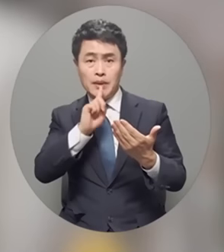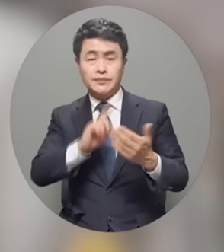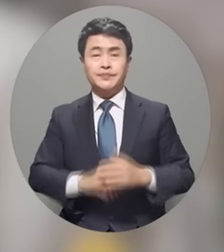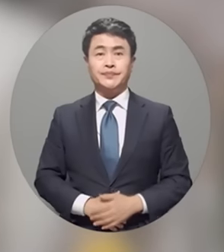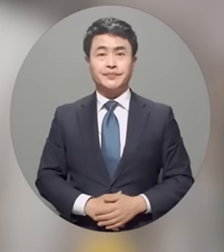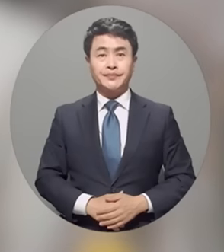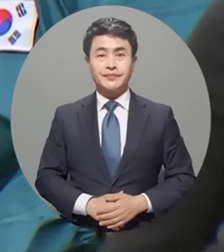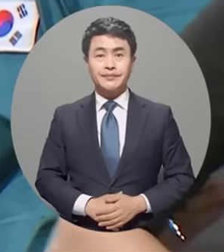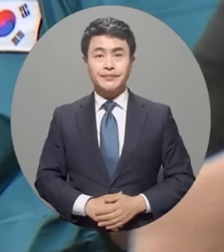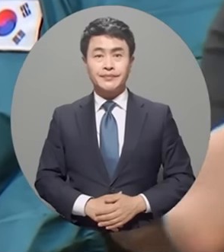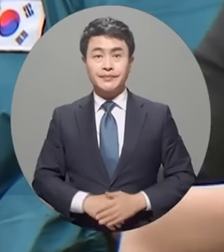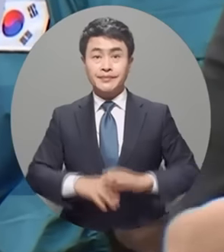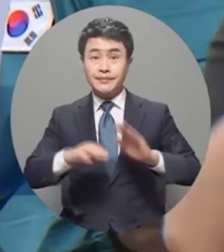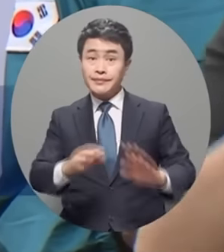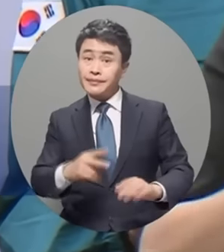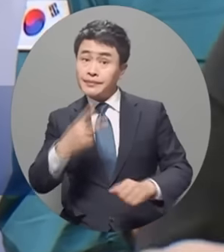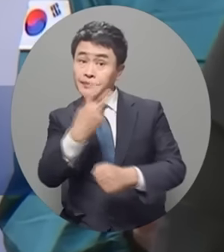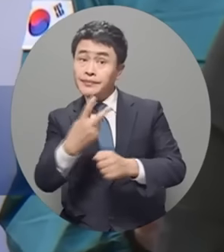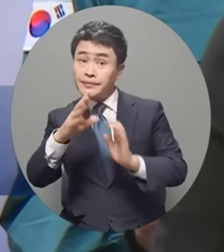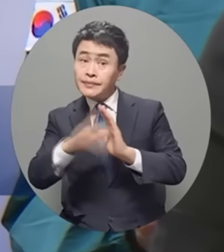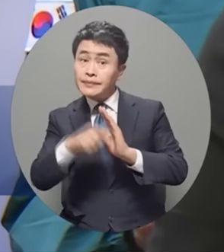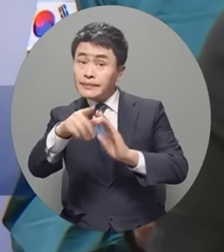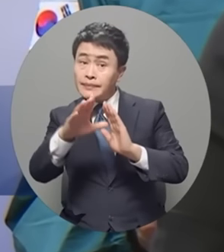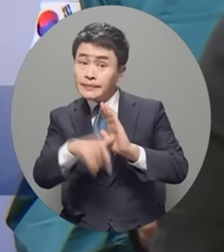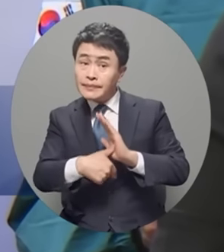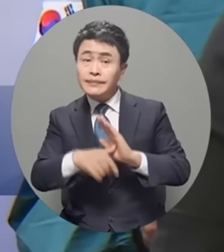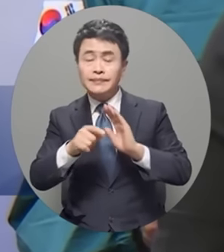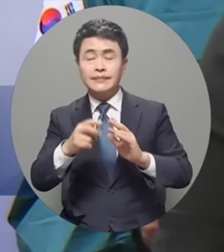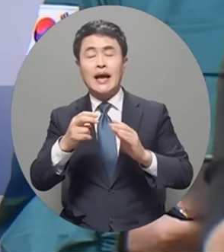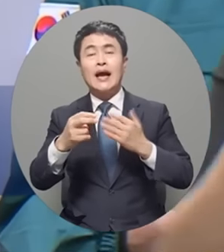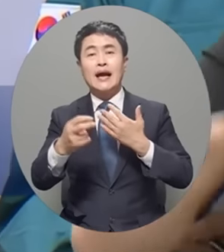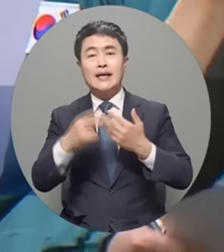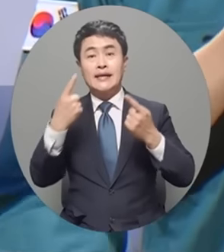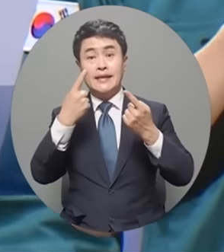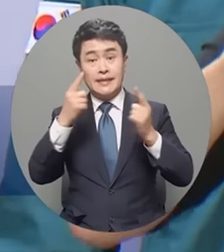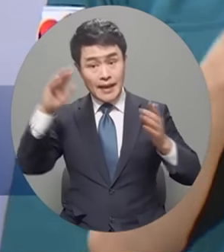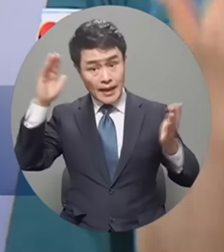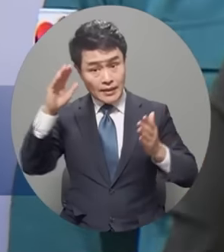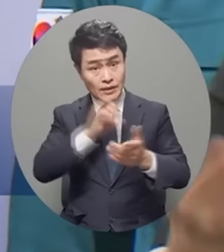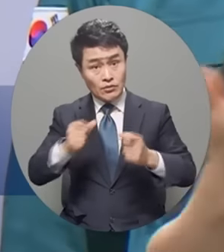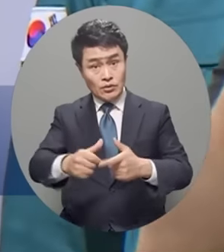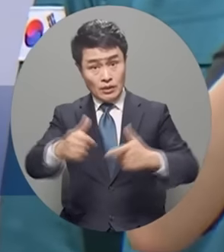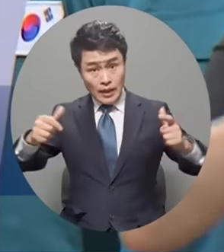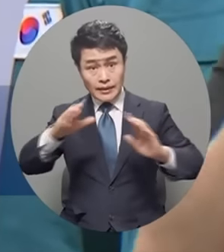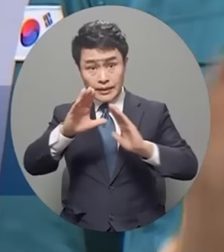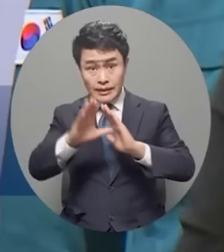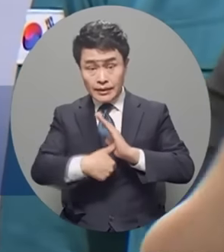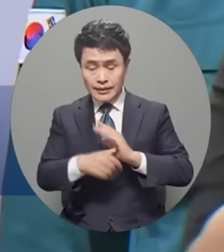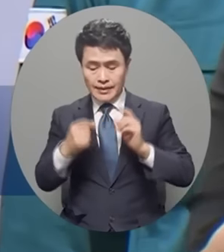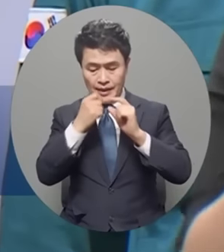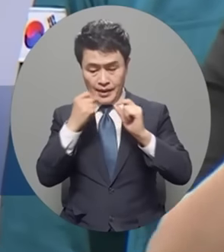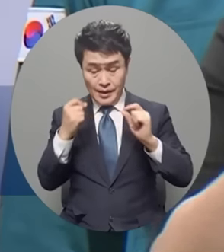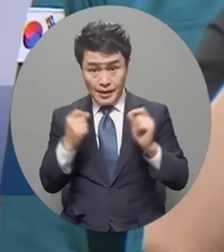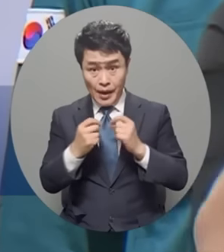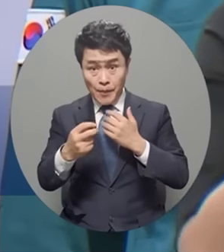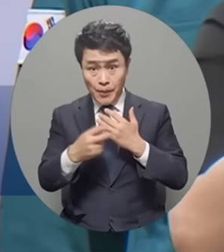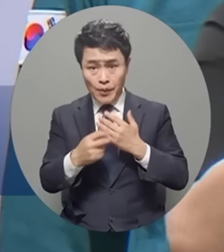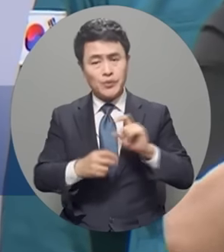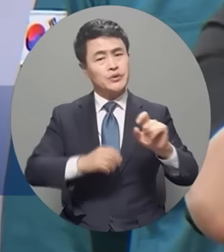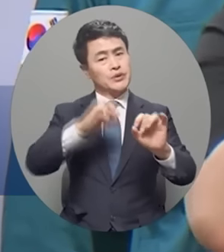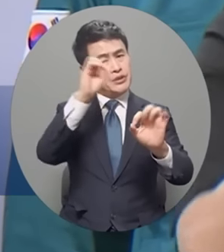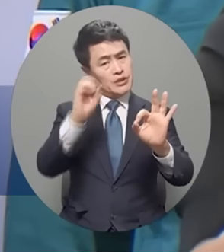나옵니다. 2020년 그때 의대 정원 확대 시 그때도 개원의 경우에는